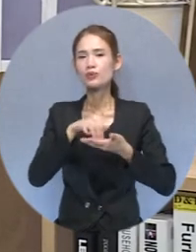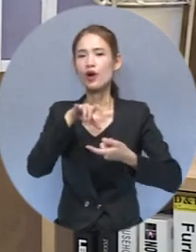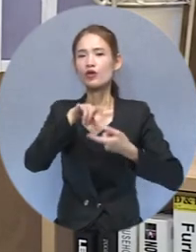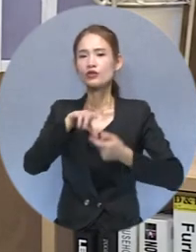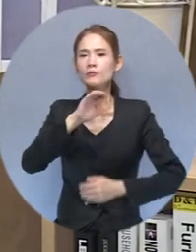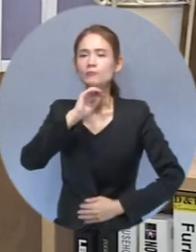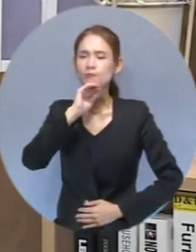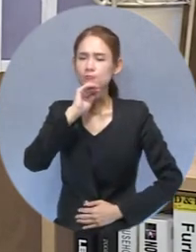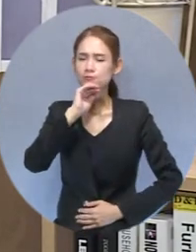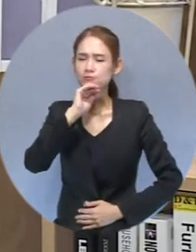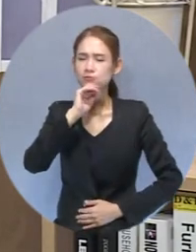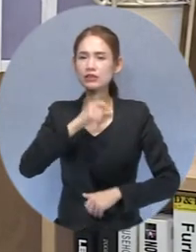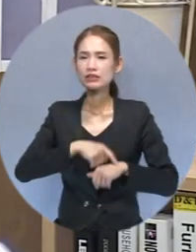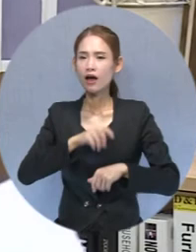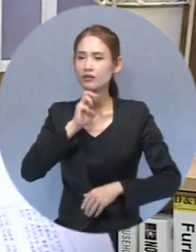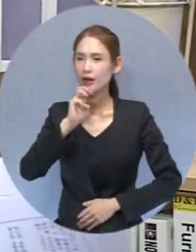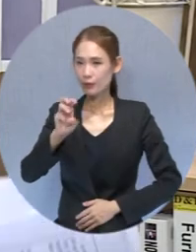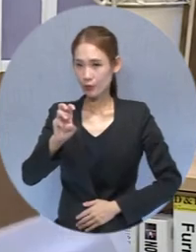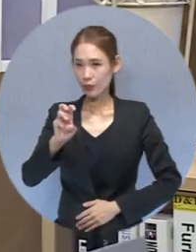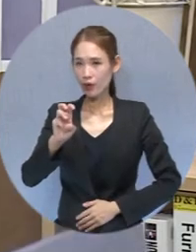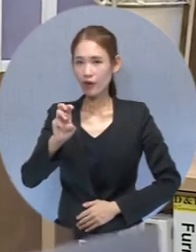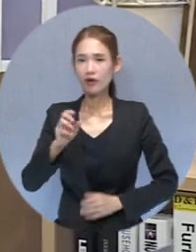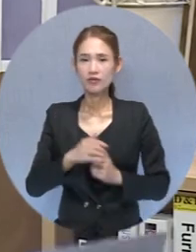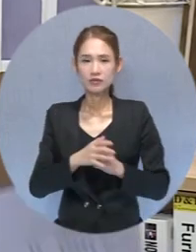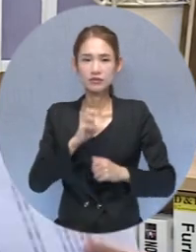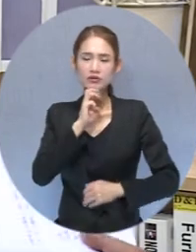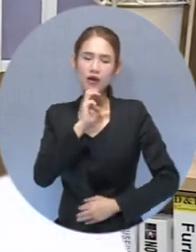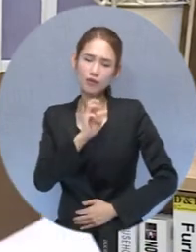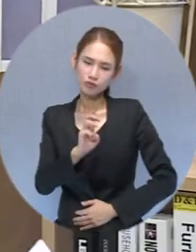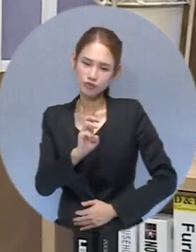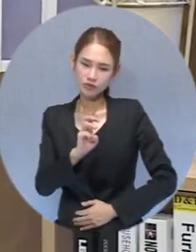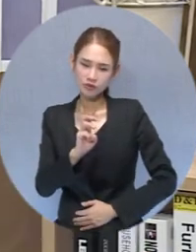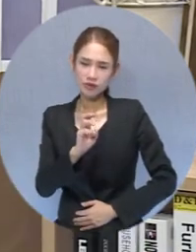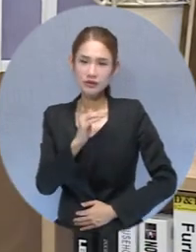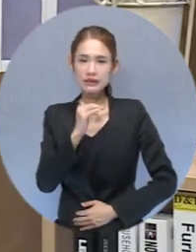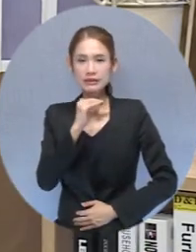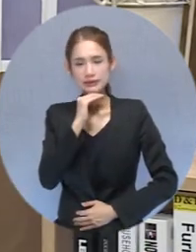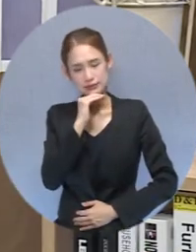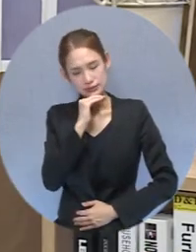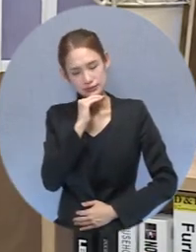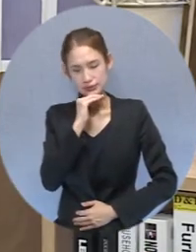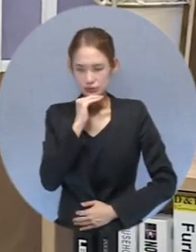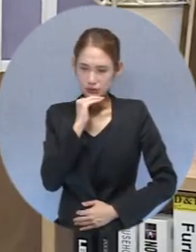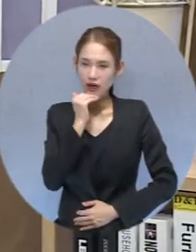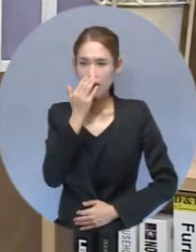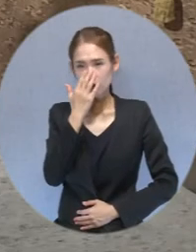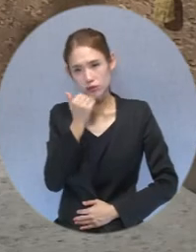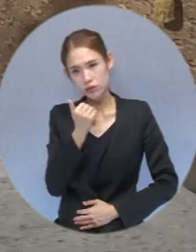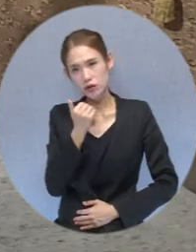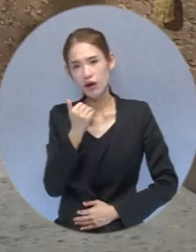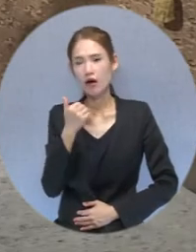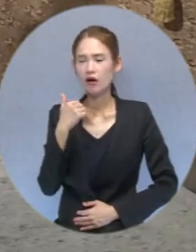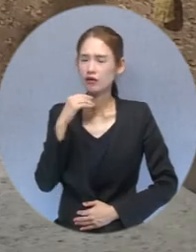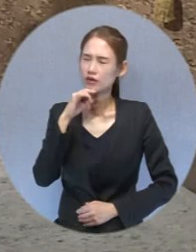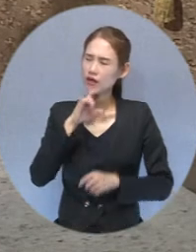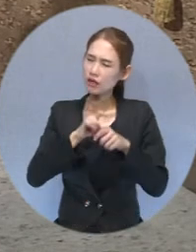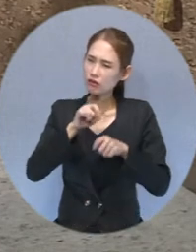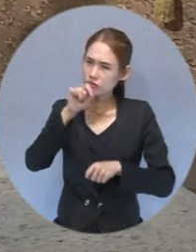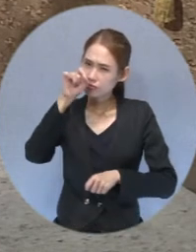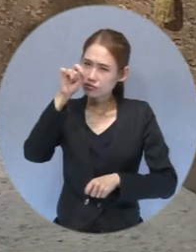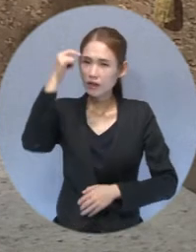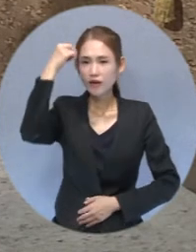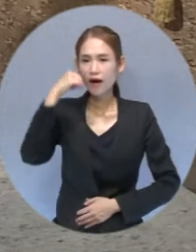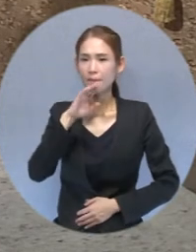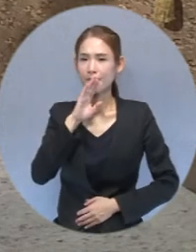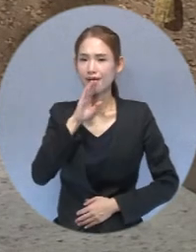네. 좀 이 30분이라는 시간이 어떻게 보면 기다리는 때 굉장히 지루하고 길게 느껴질 수 있는 시간이거든요. 30분이면은,